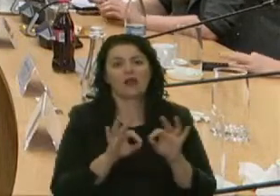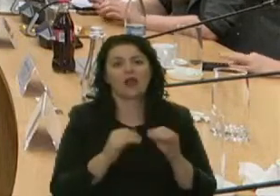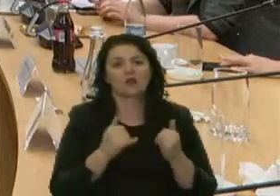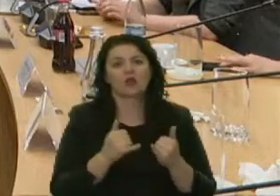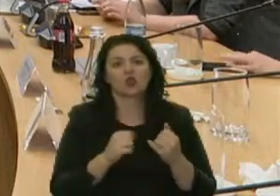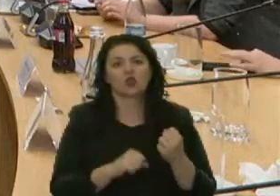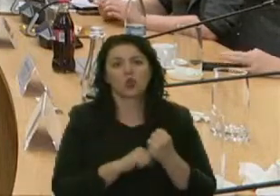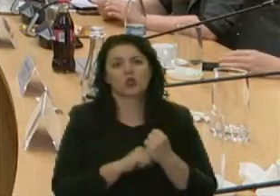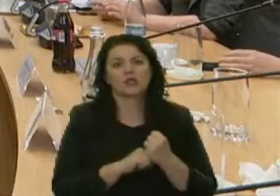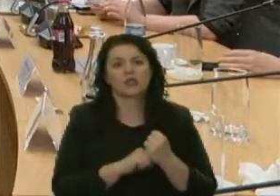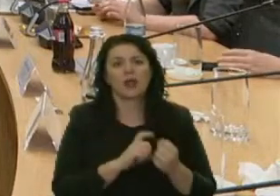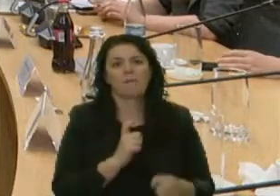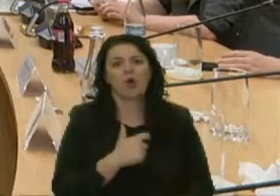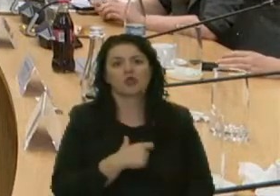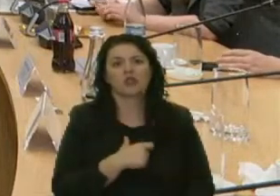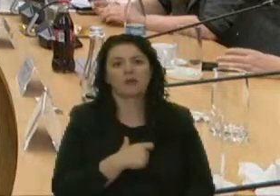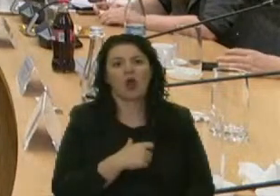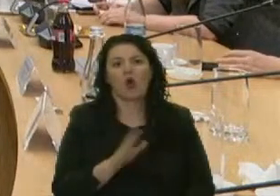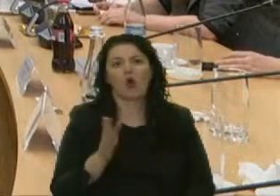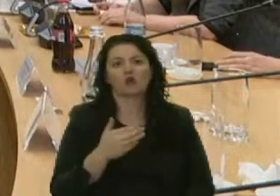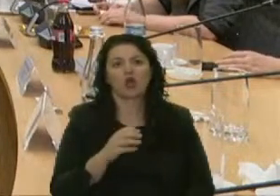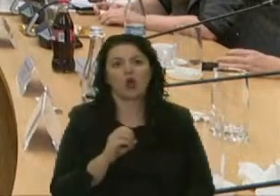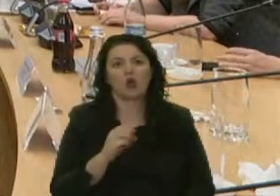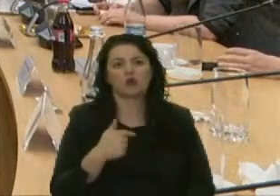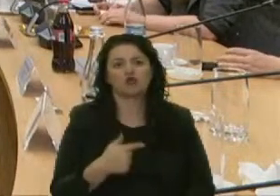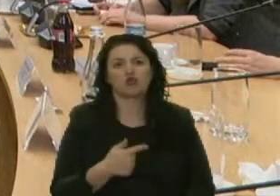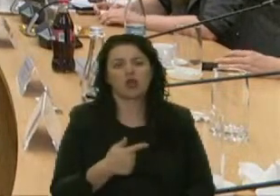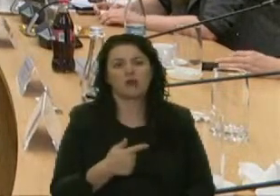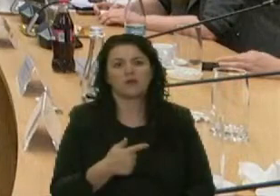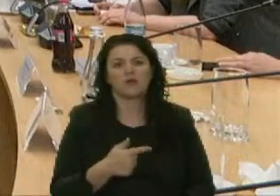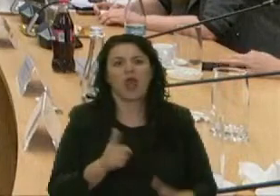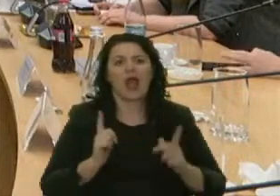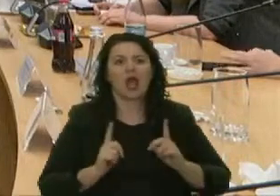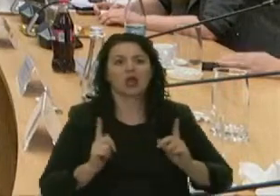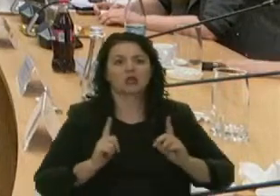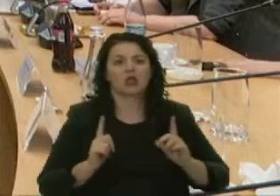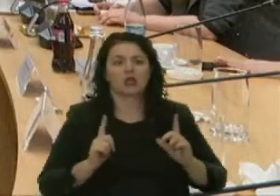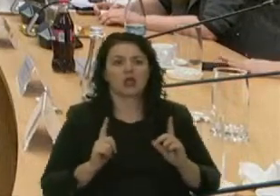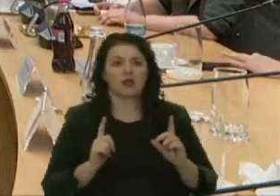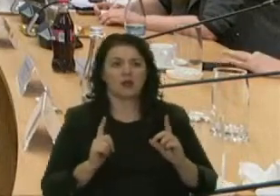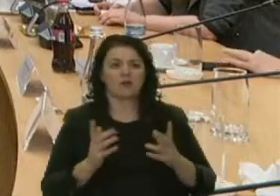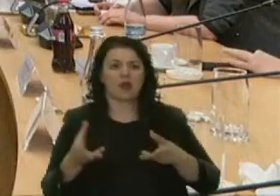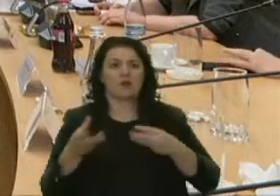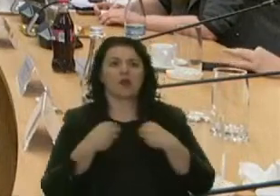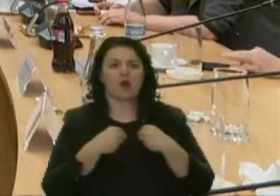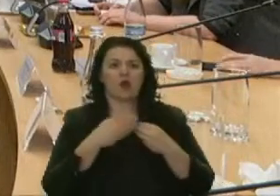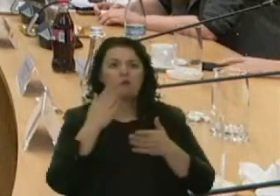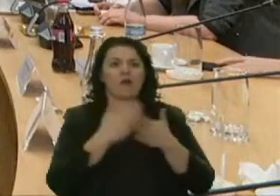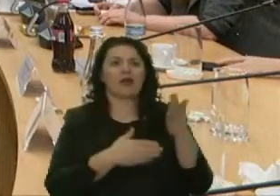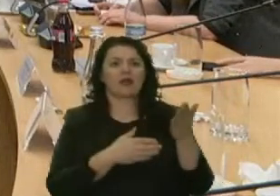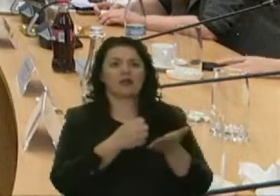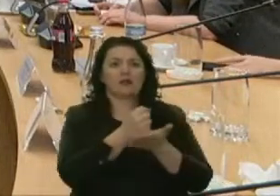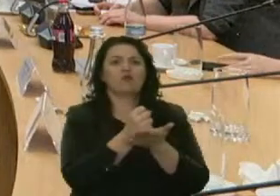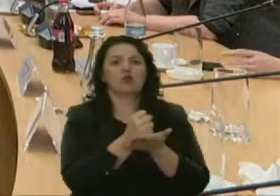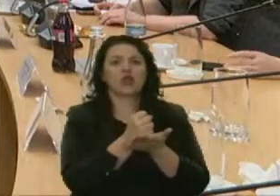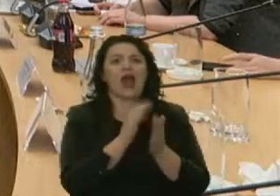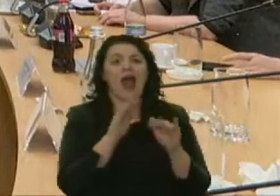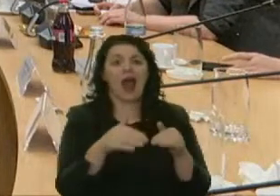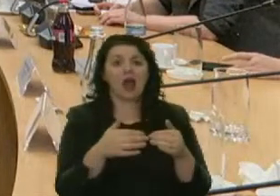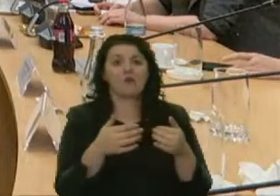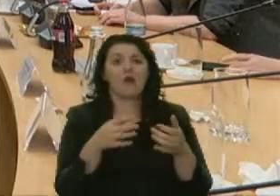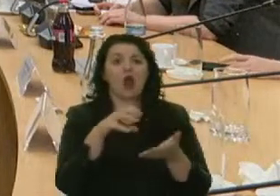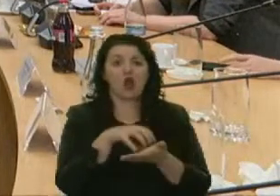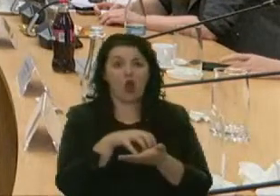susține posibilitatea ca orice ONG care vine cu o cu o așteptare realistă de a primi o parte din buget să aibă loc